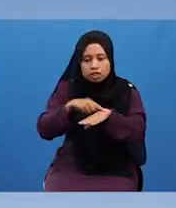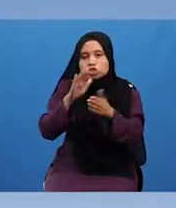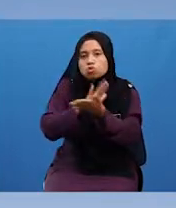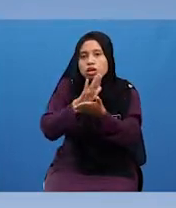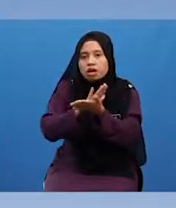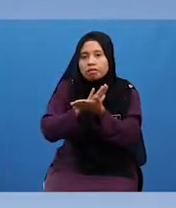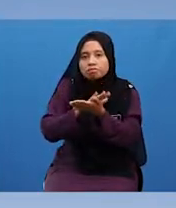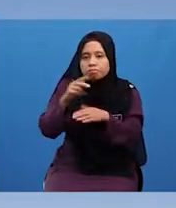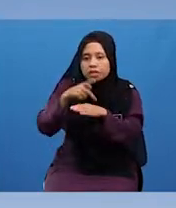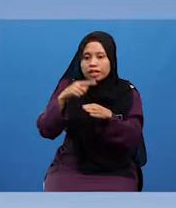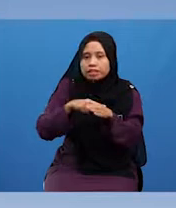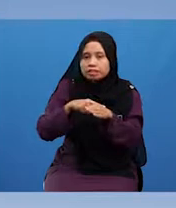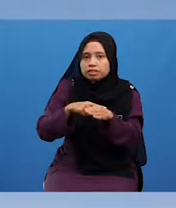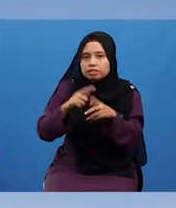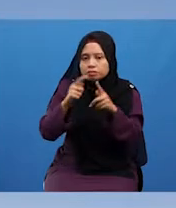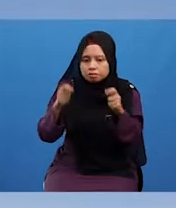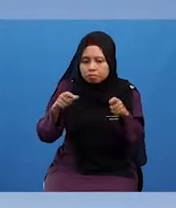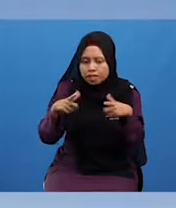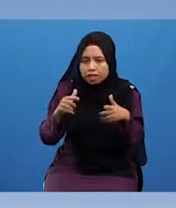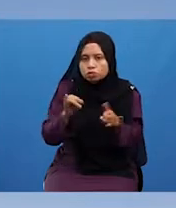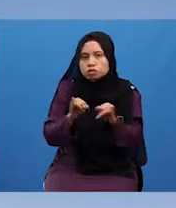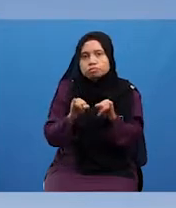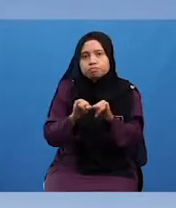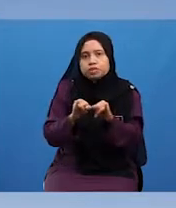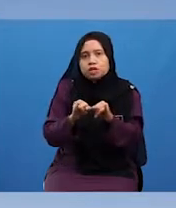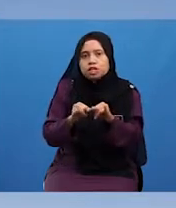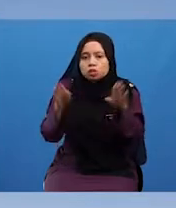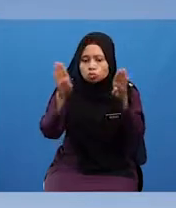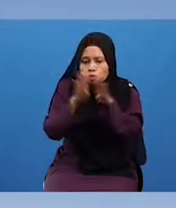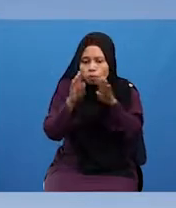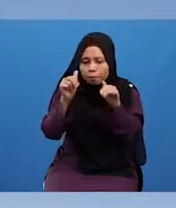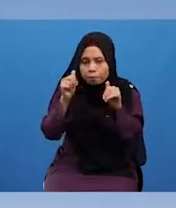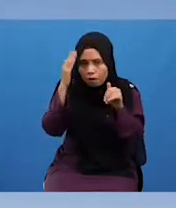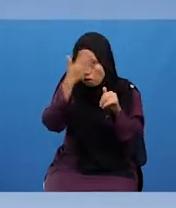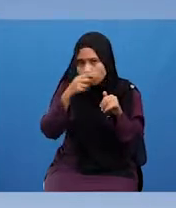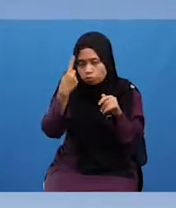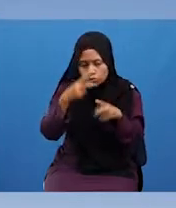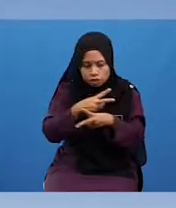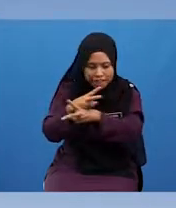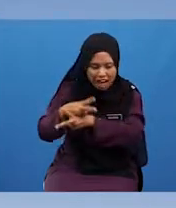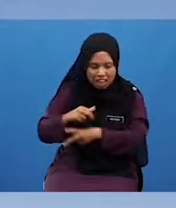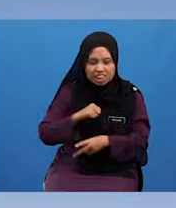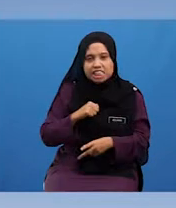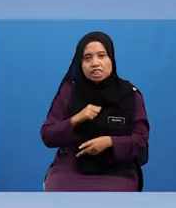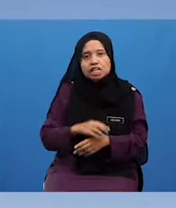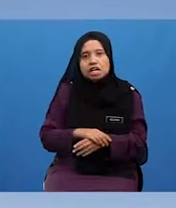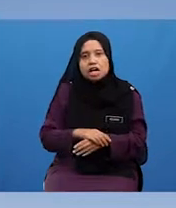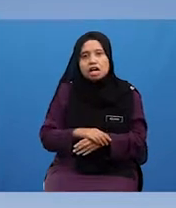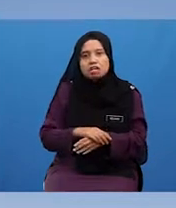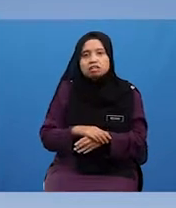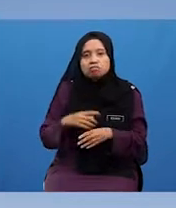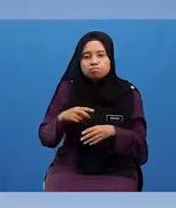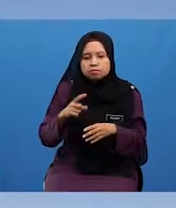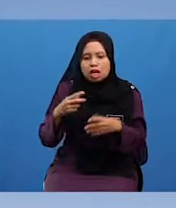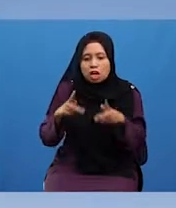Ingat ya murid-murid, menutup aurat adalah salah satu cara untuk kita menjaga maruah diri. Maruah